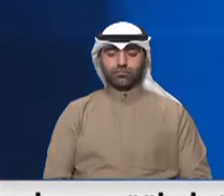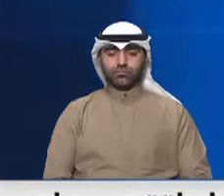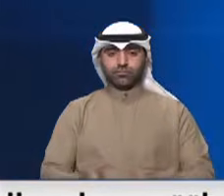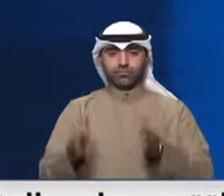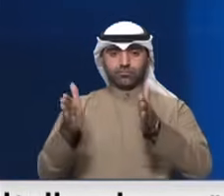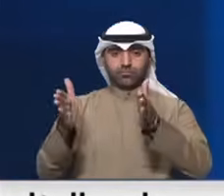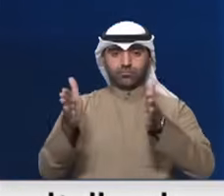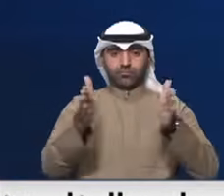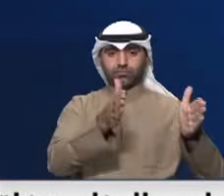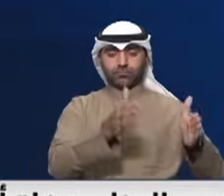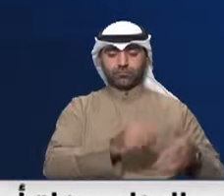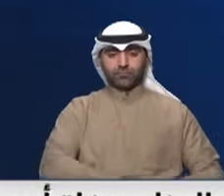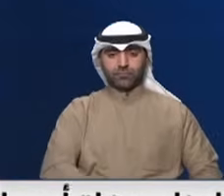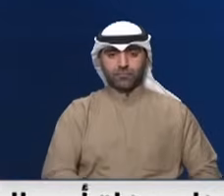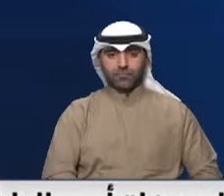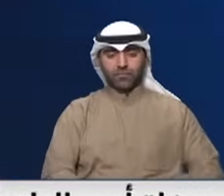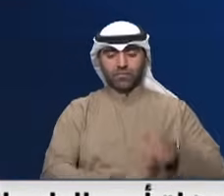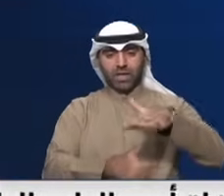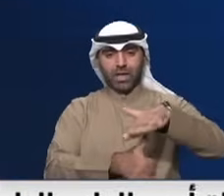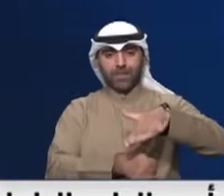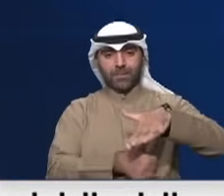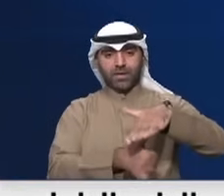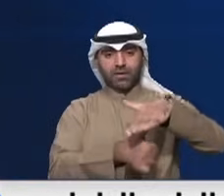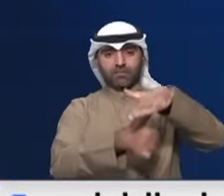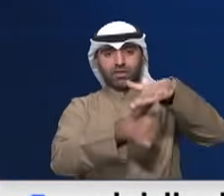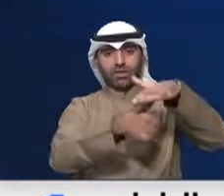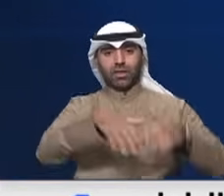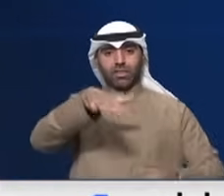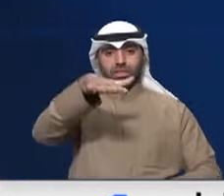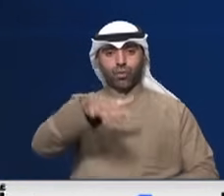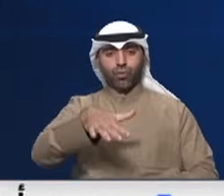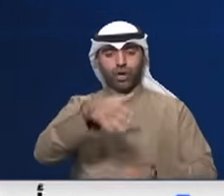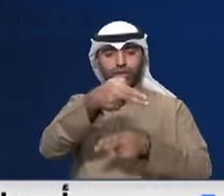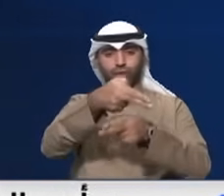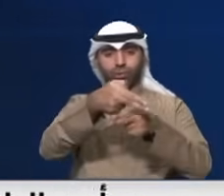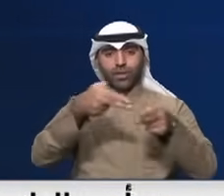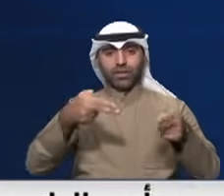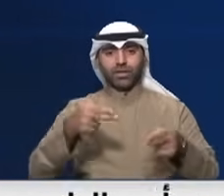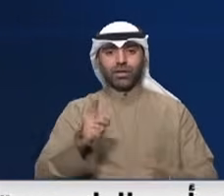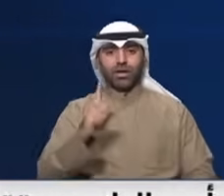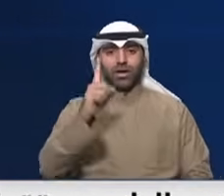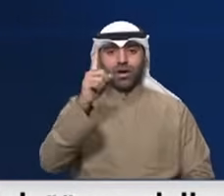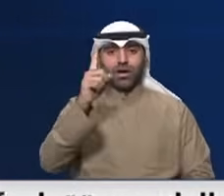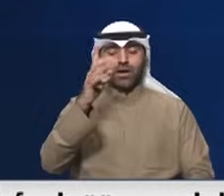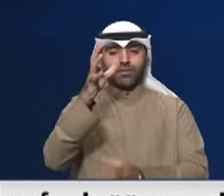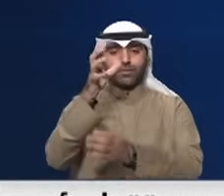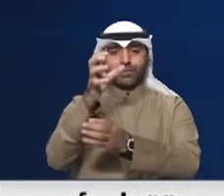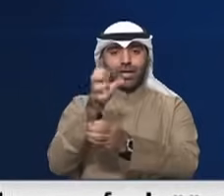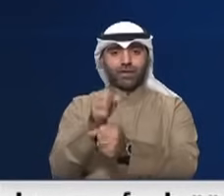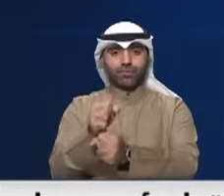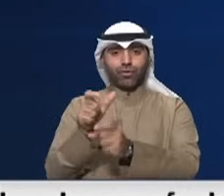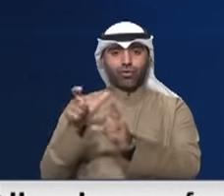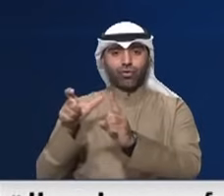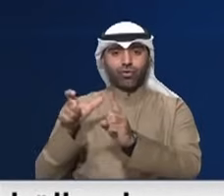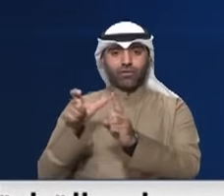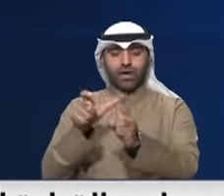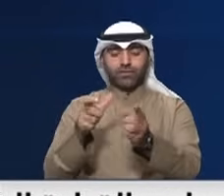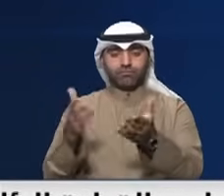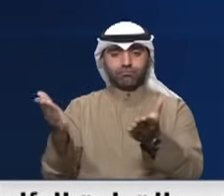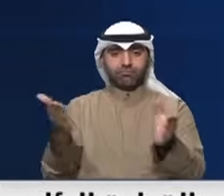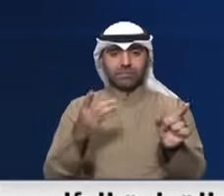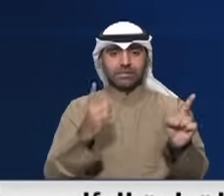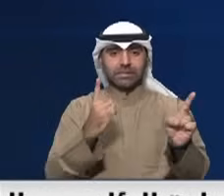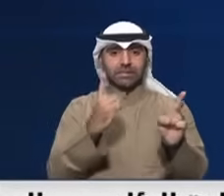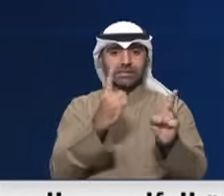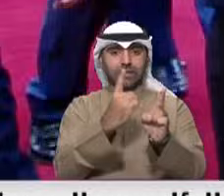استقبل حضره صاحب السمو امير البلاد الشيخ مشعل الاحمد الجابر الصبا حفظه الله ورعاه في المطار الاميري مساء